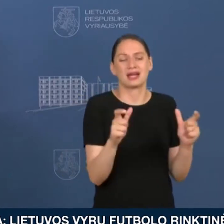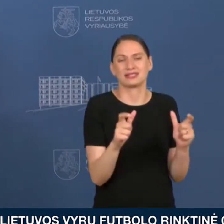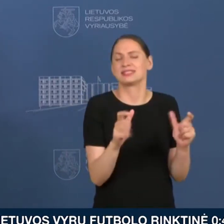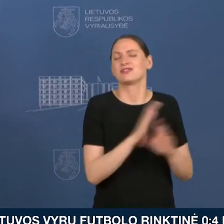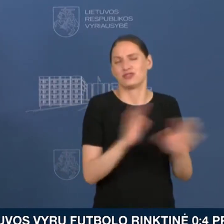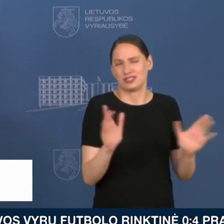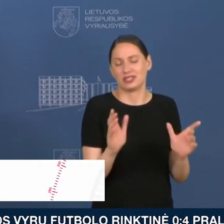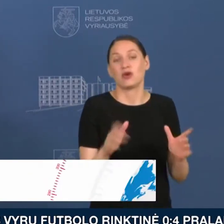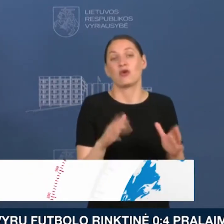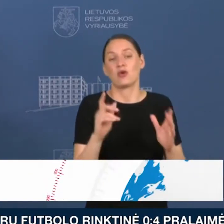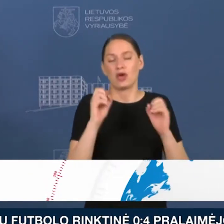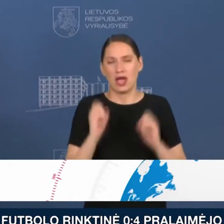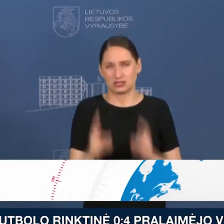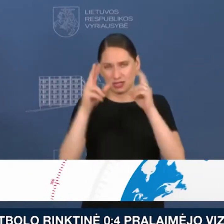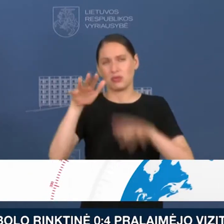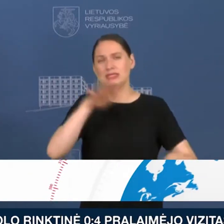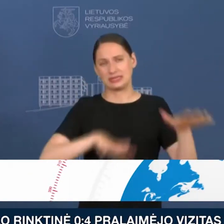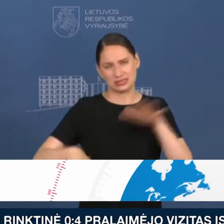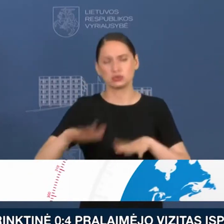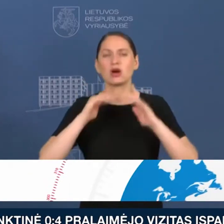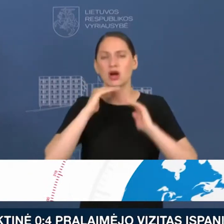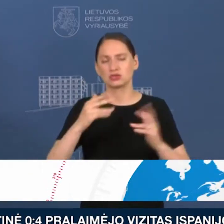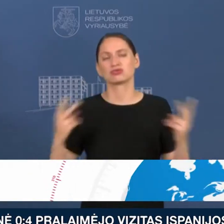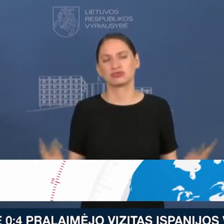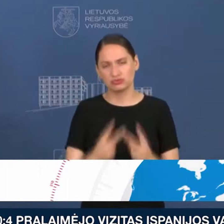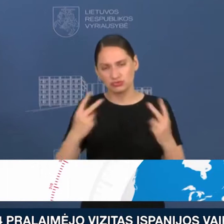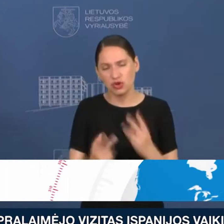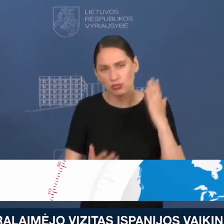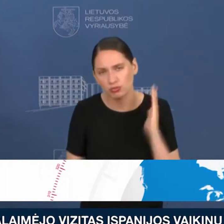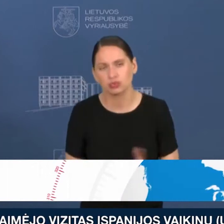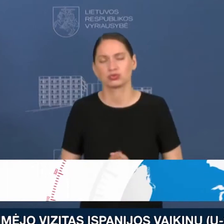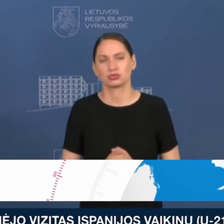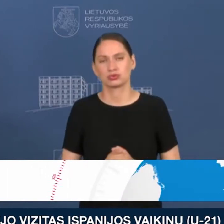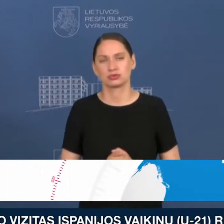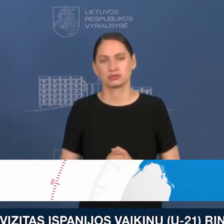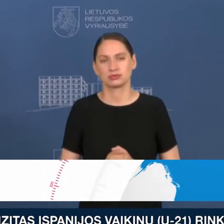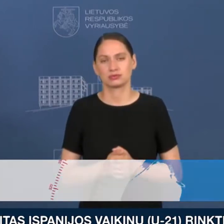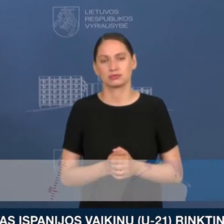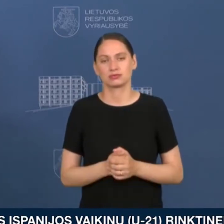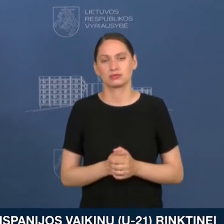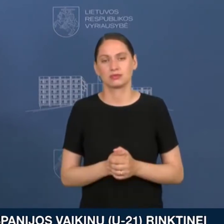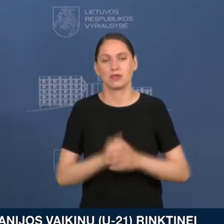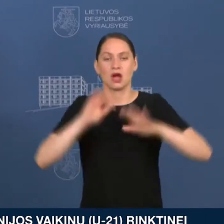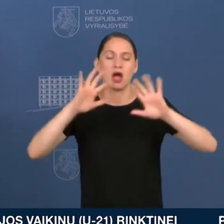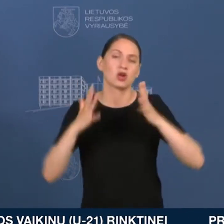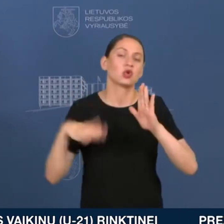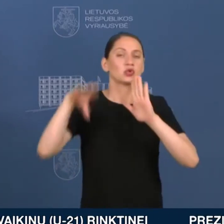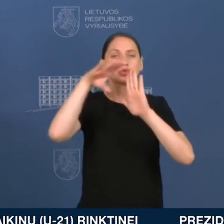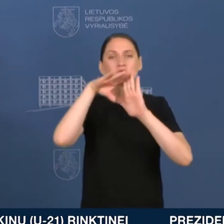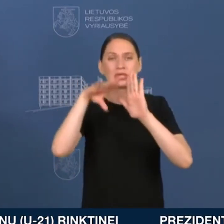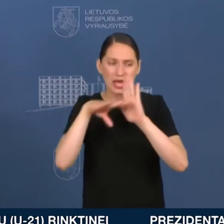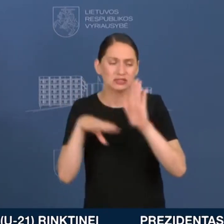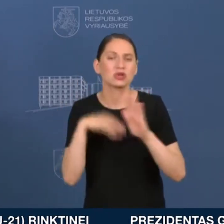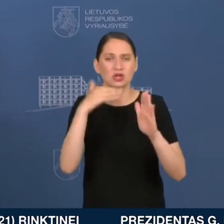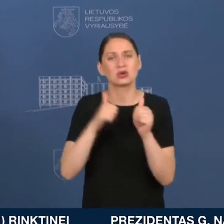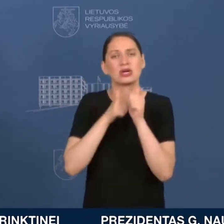ekstremali situacija, jinai niekur nesideda, jinai tęsiasi, reiškia, kad kažkokių tai taisyklių vis tiek matyti, turėsim